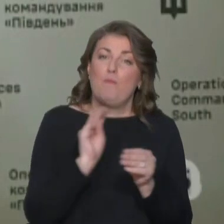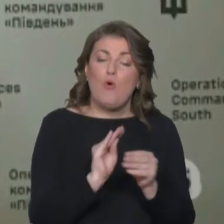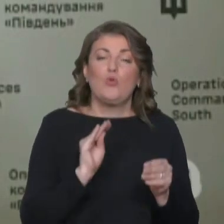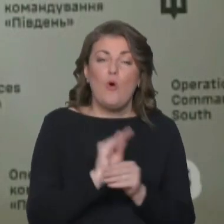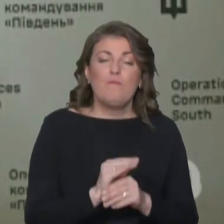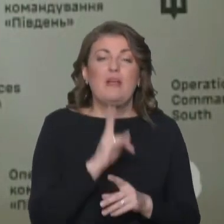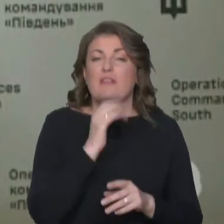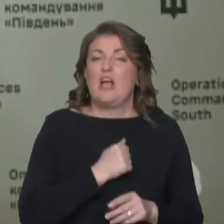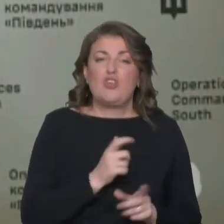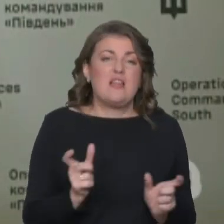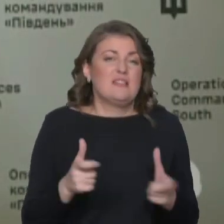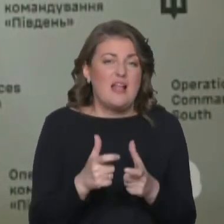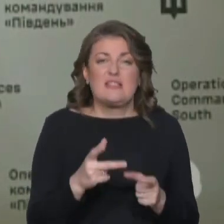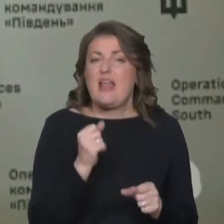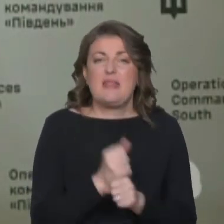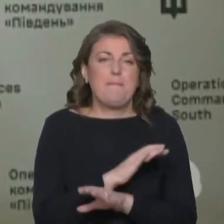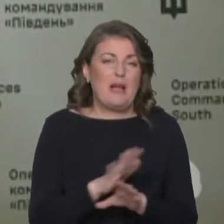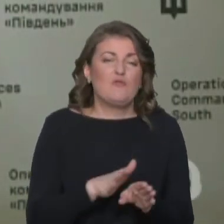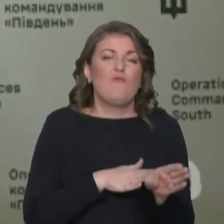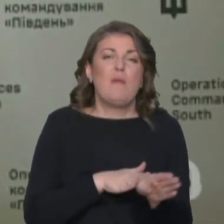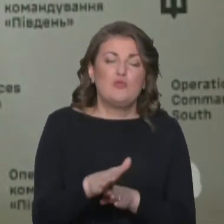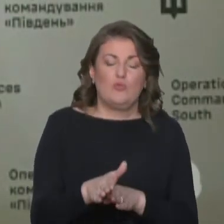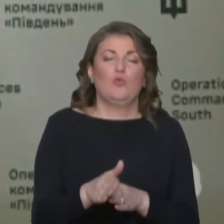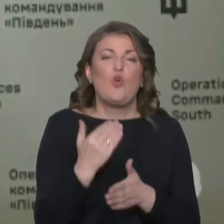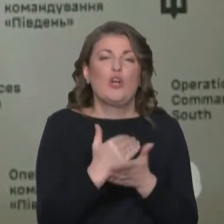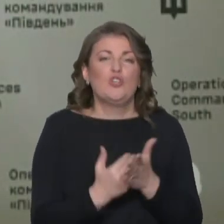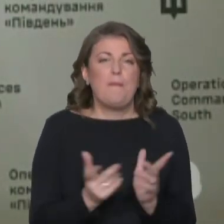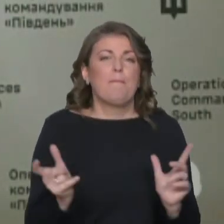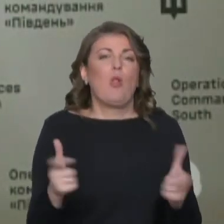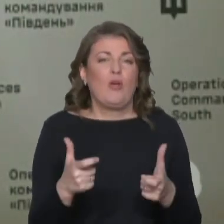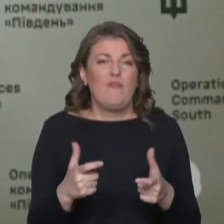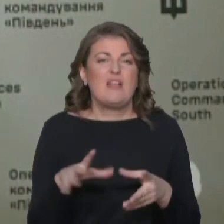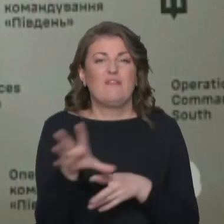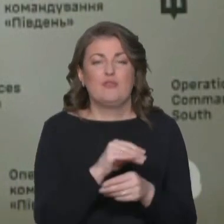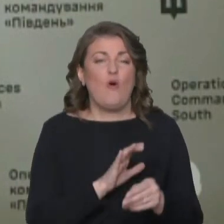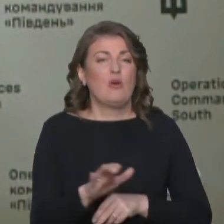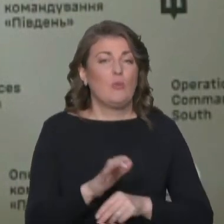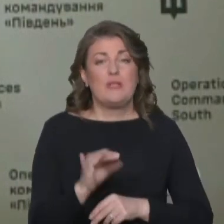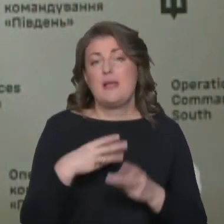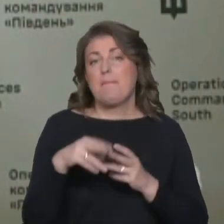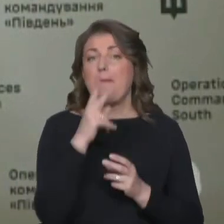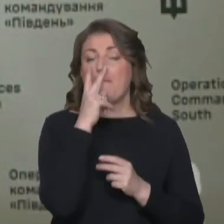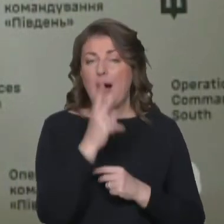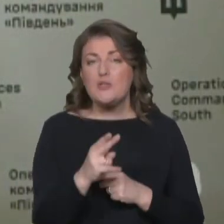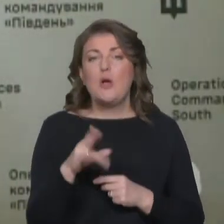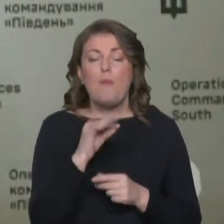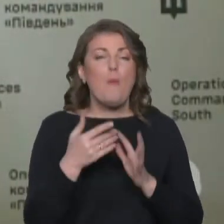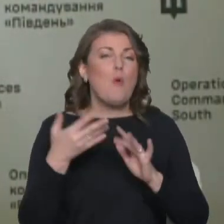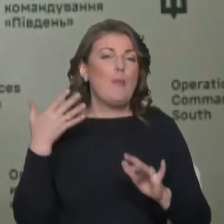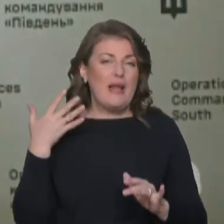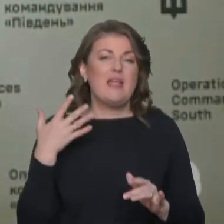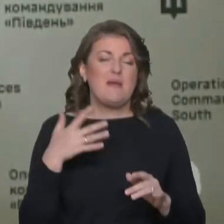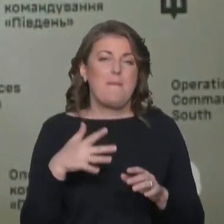жаль, санкції не працюють в абсолютному режимі блокування цього виробництва. І ми бачили по